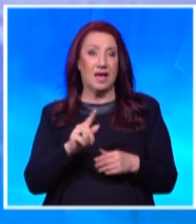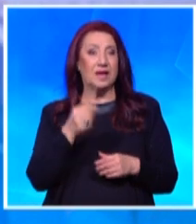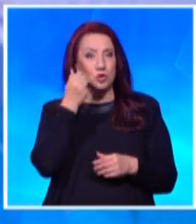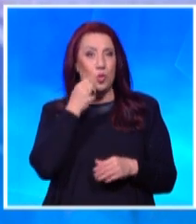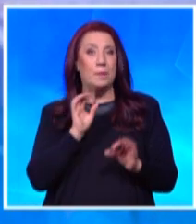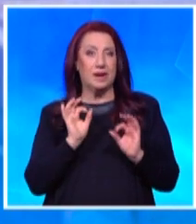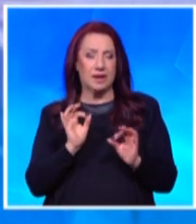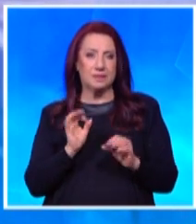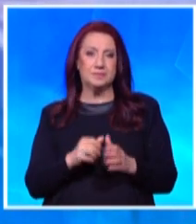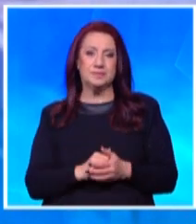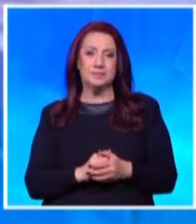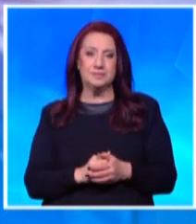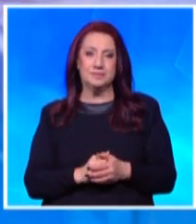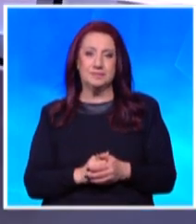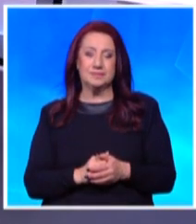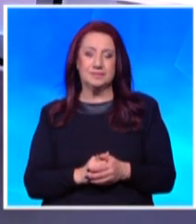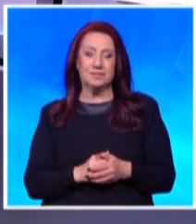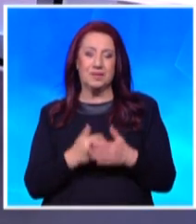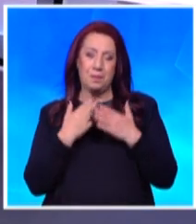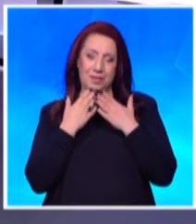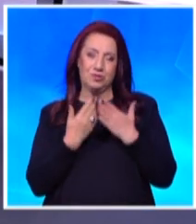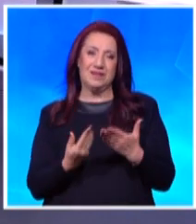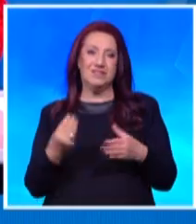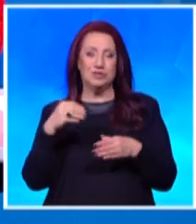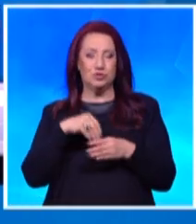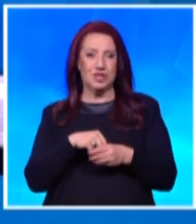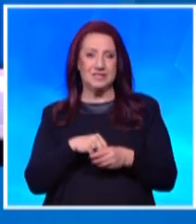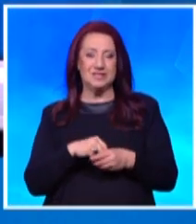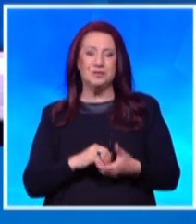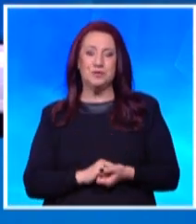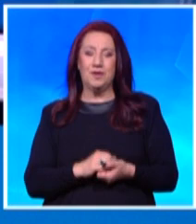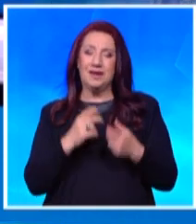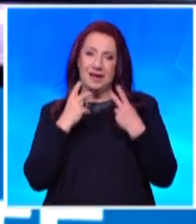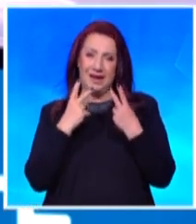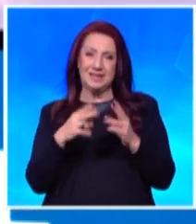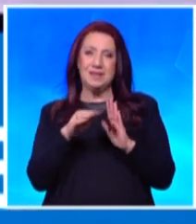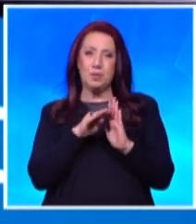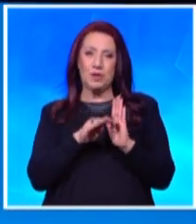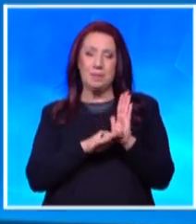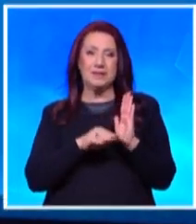като вдигане на цени. Благодарим ви за това участие. Така се разделяме. Приятен вечер с BTV.